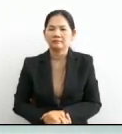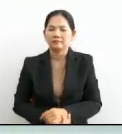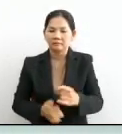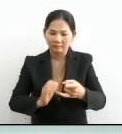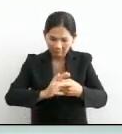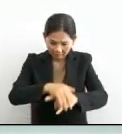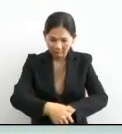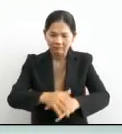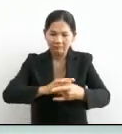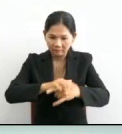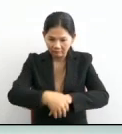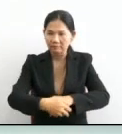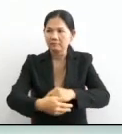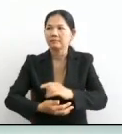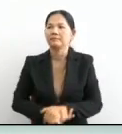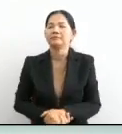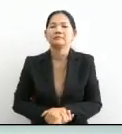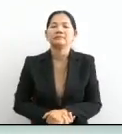đầm lấu mì